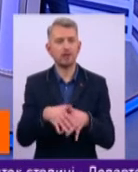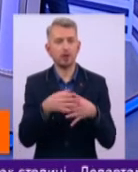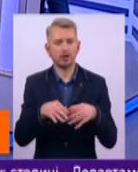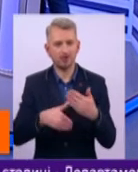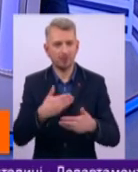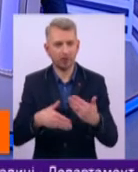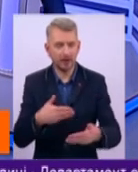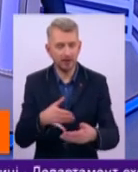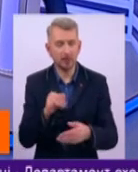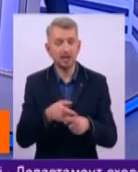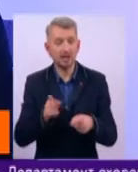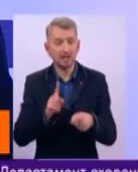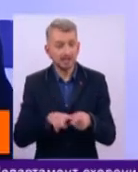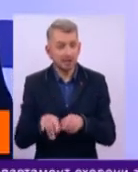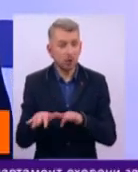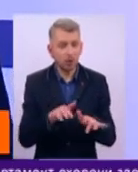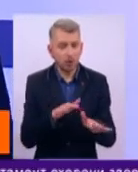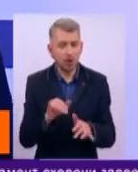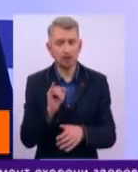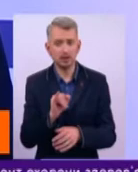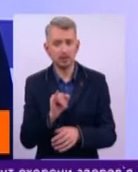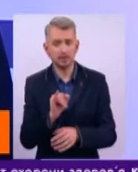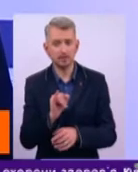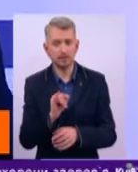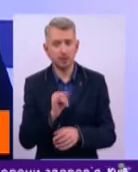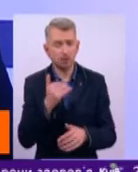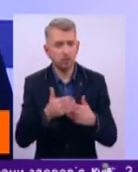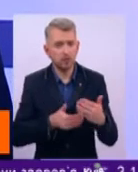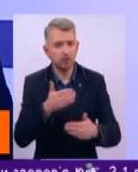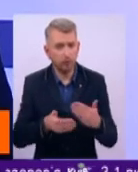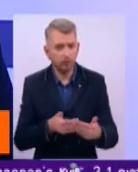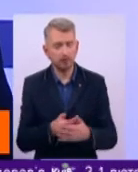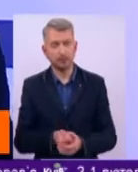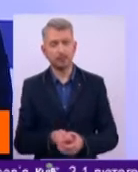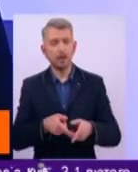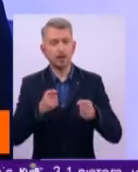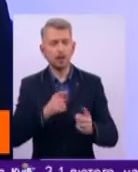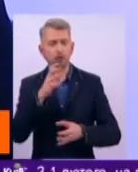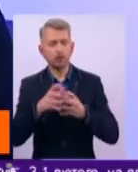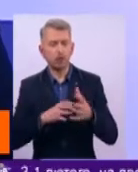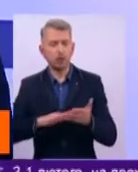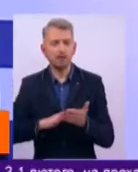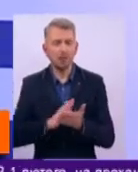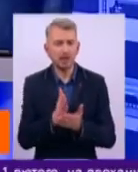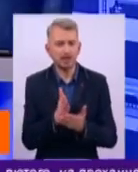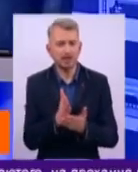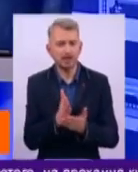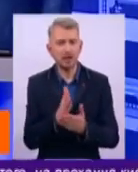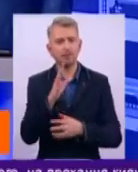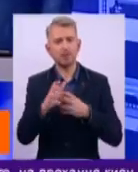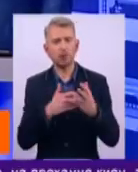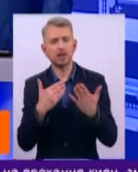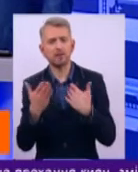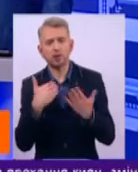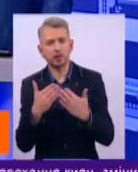процесів. І ці кроки, вони якраз йдуть послідовними. Дійсно, в міжнародній політиці, в міжнародних